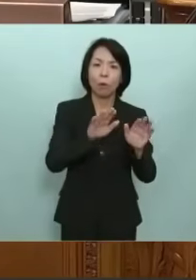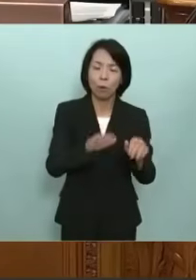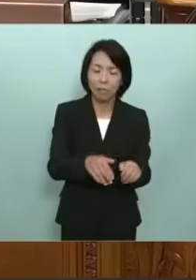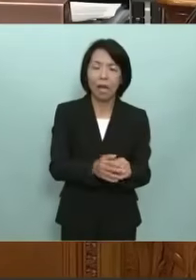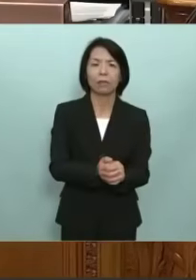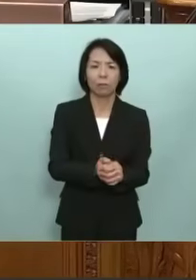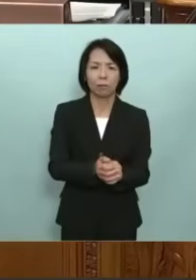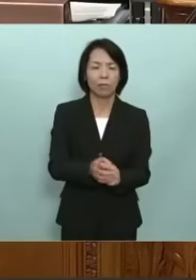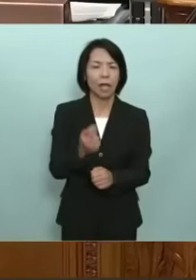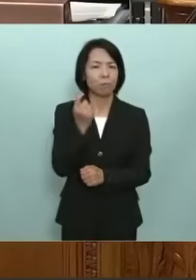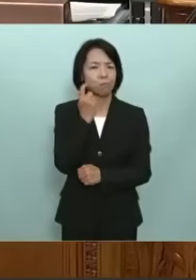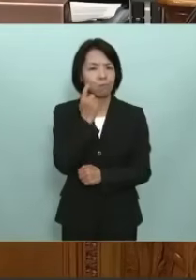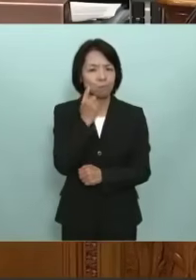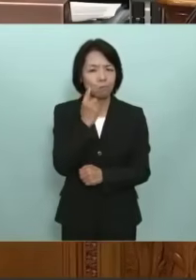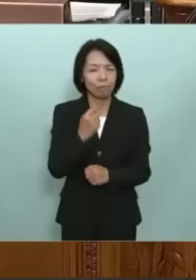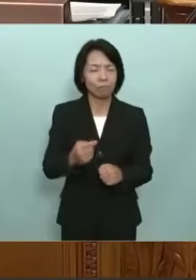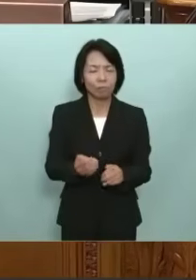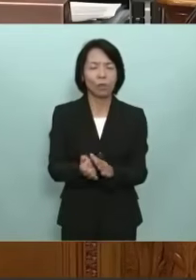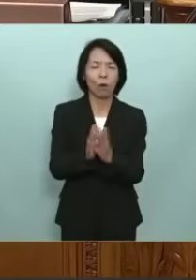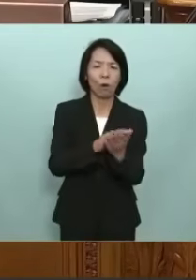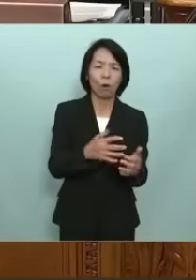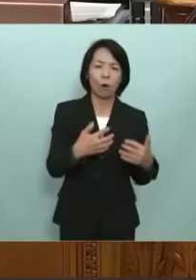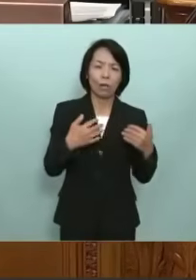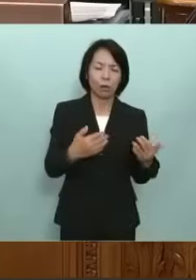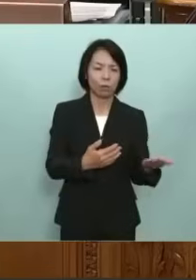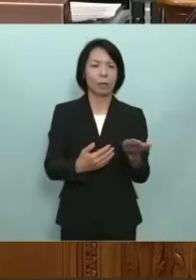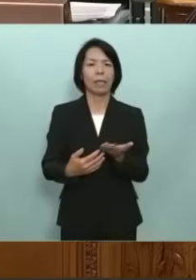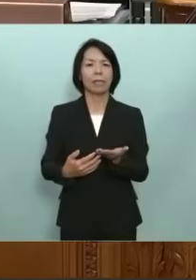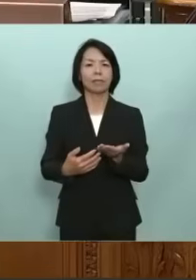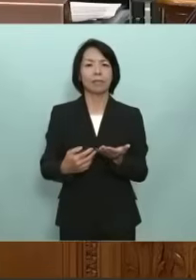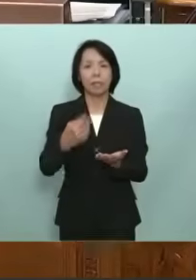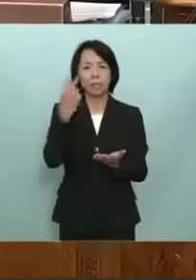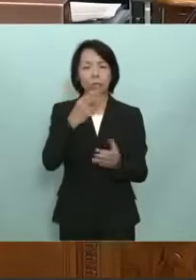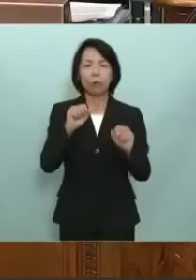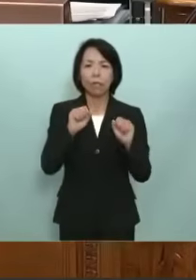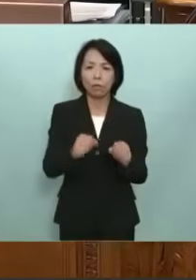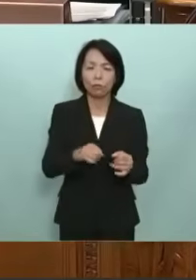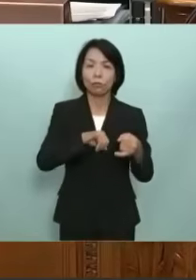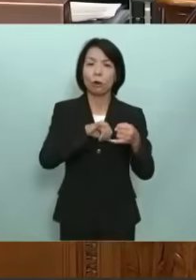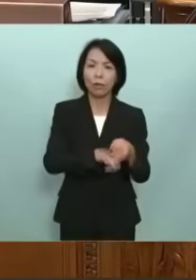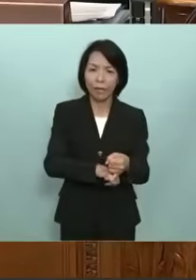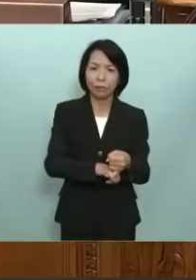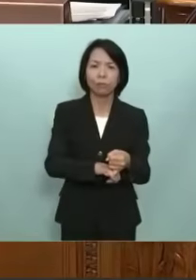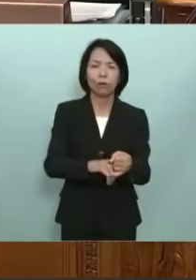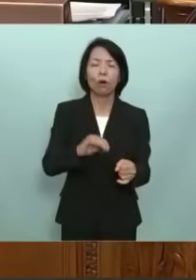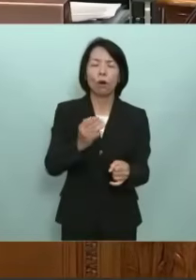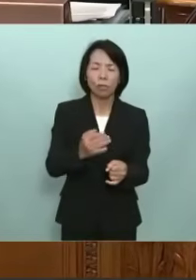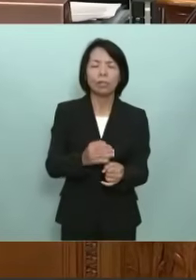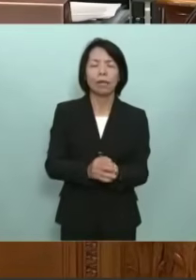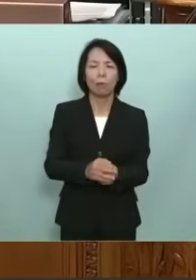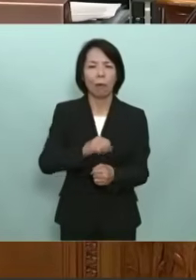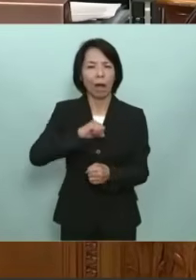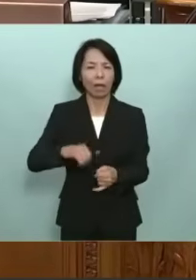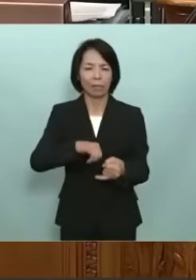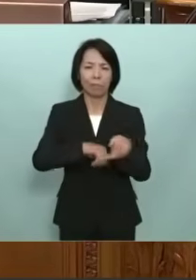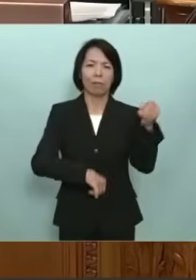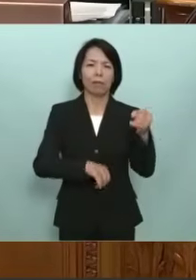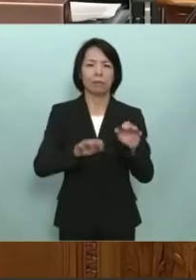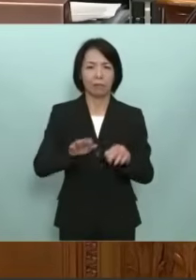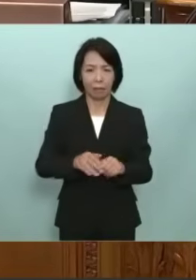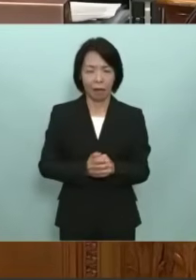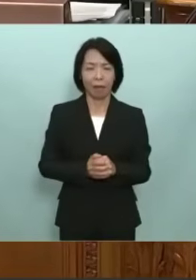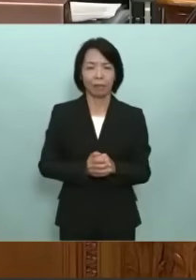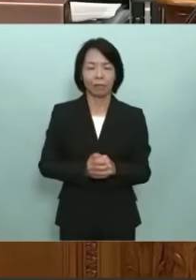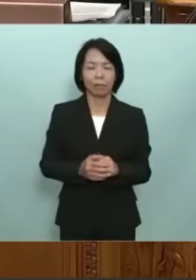ものとする偽遺骨まで出し調査を約束しても何度でも一方的に打ち切ってきたのです